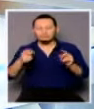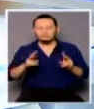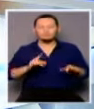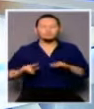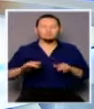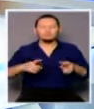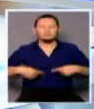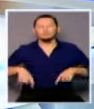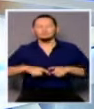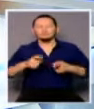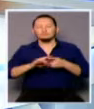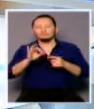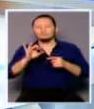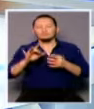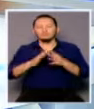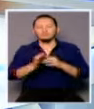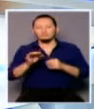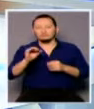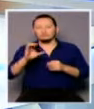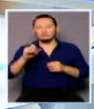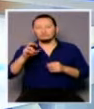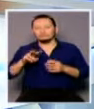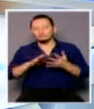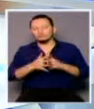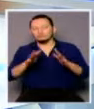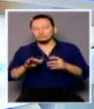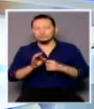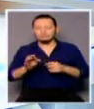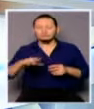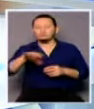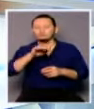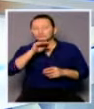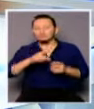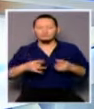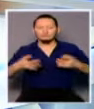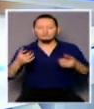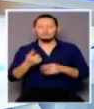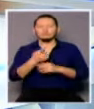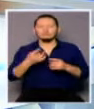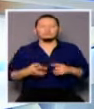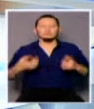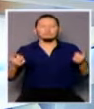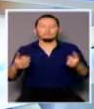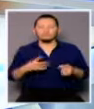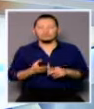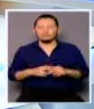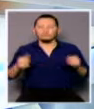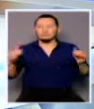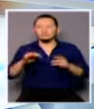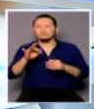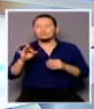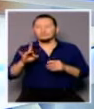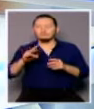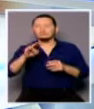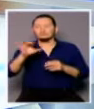басқармасының ұйымдастыруымен Индер ауданы Есбол селосында сала қызметкерлерінің кәсіби мерекесі тұңғыш рет аталып өтті. Шара кезінде Индер орман